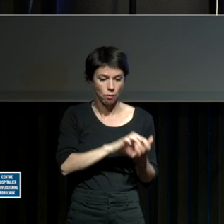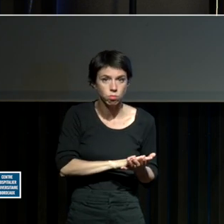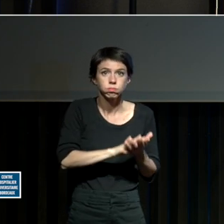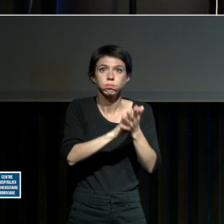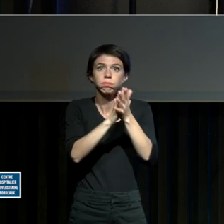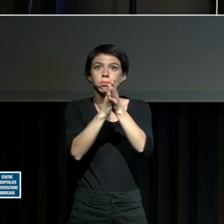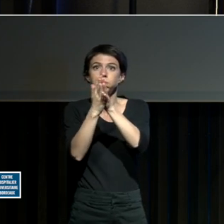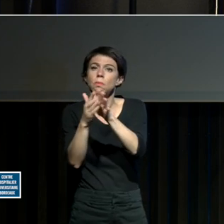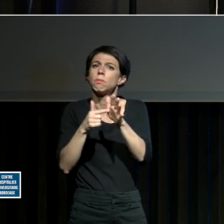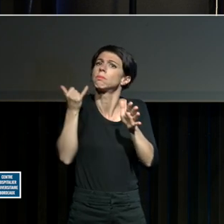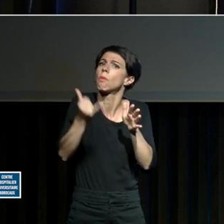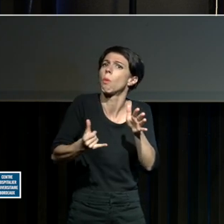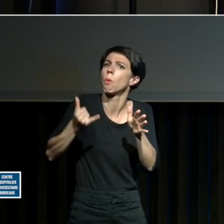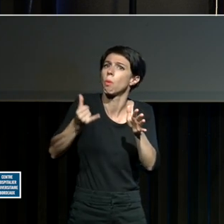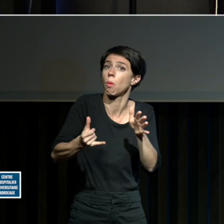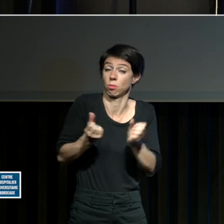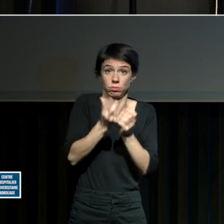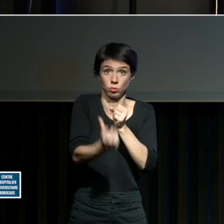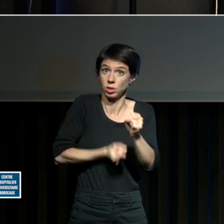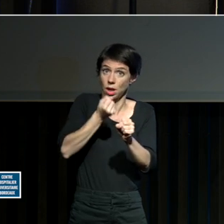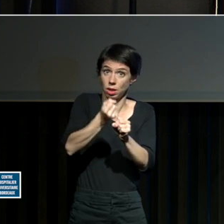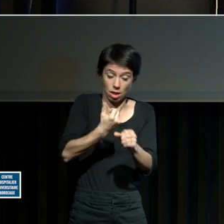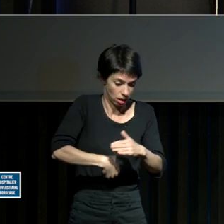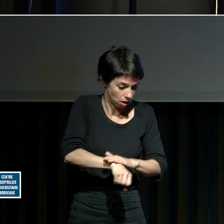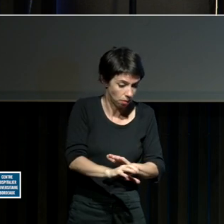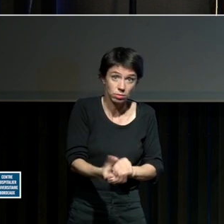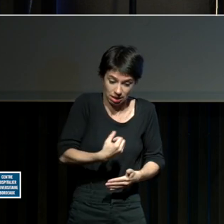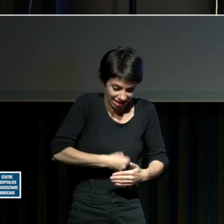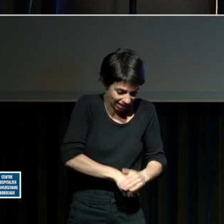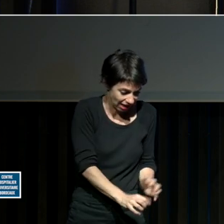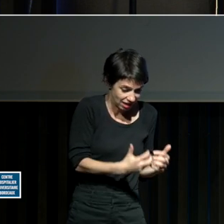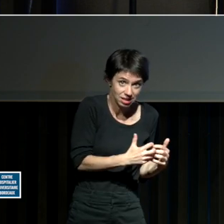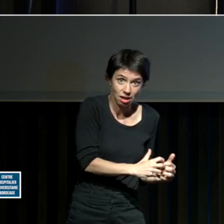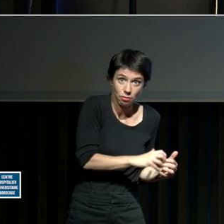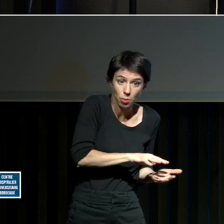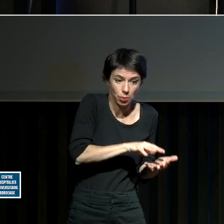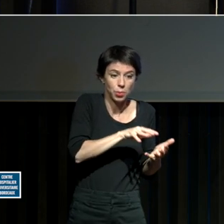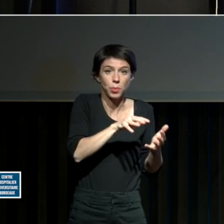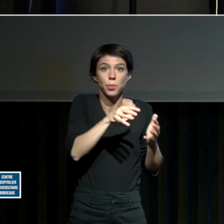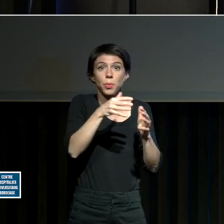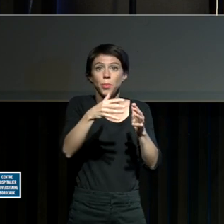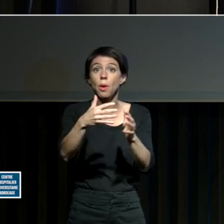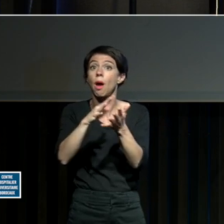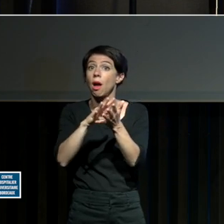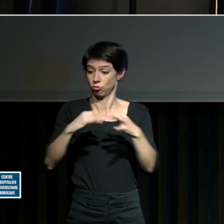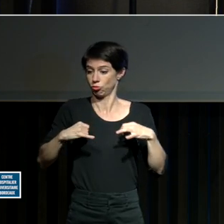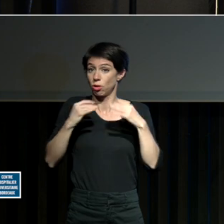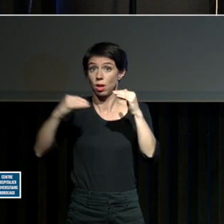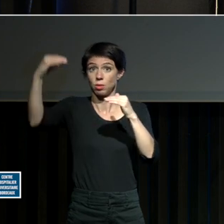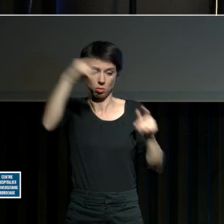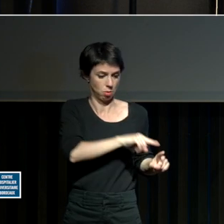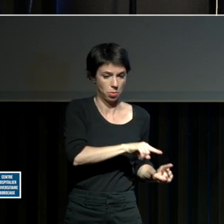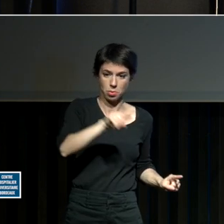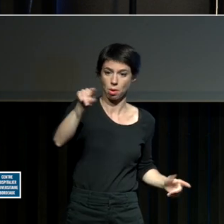va finalement s'écouler sur plusieurs années, depuis la naissance jusqu'au début de l'âge adulte. Et les premières années de